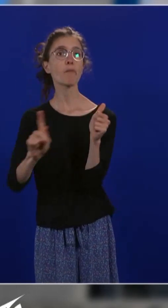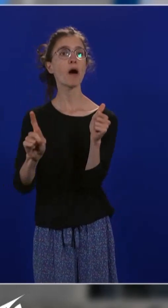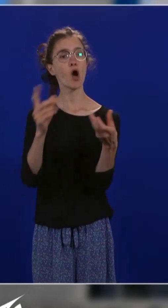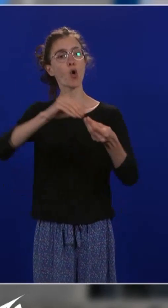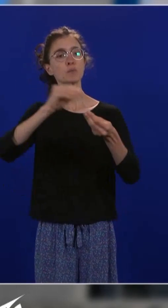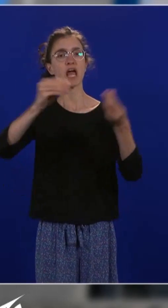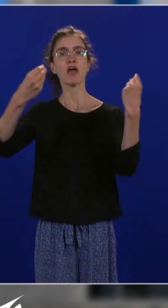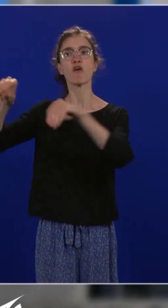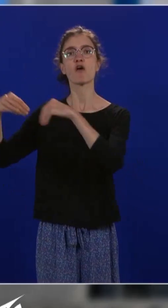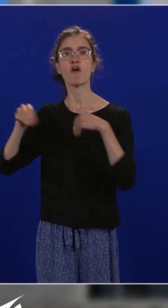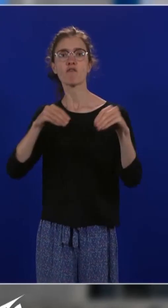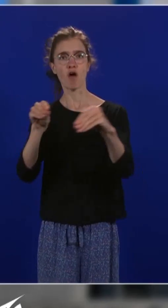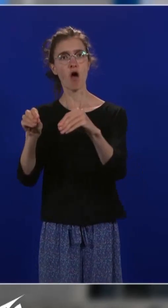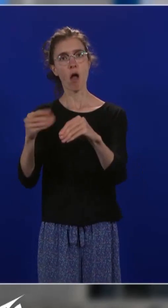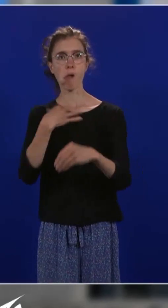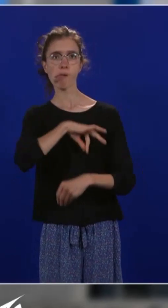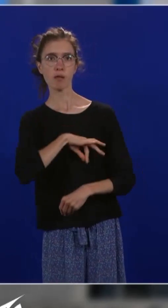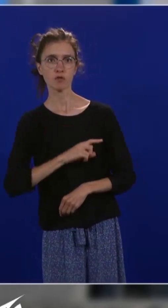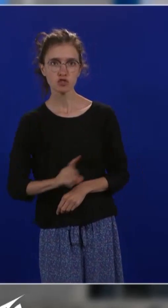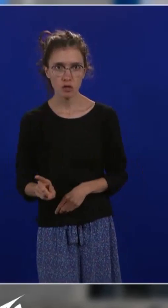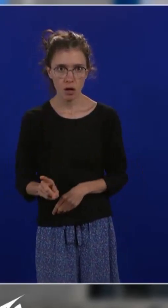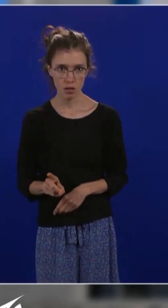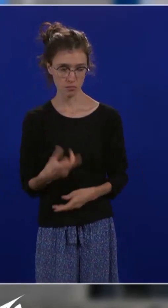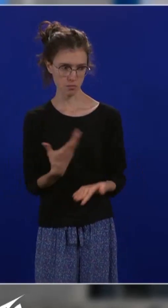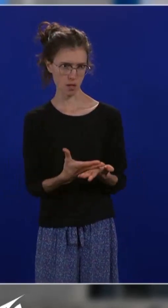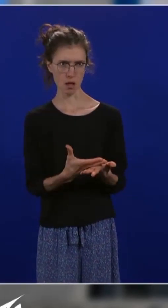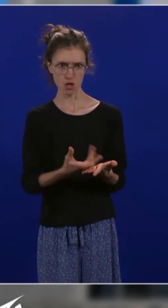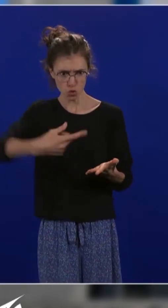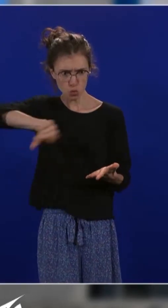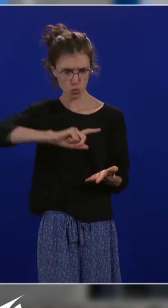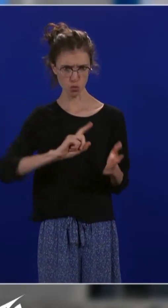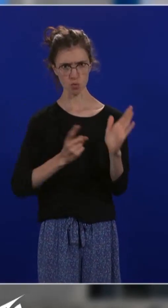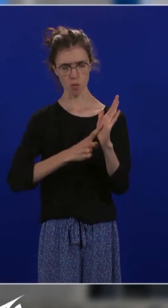de protéger ce bien commun, même lorsque l'État se retire,